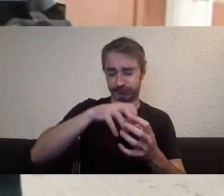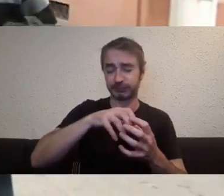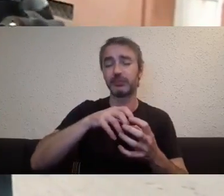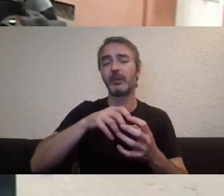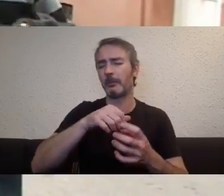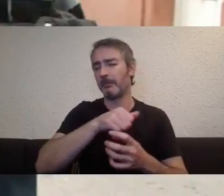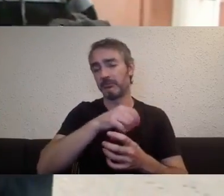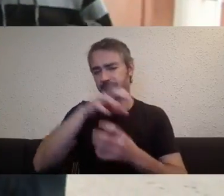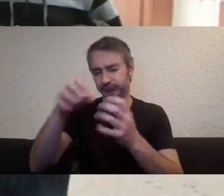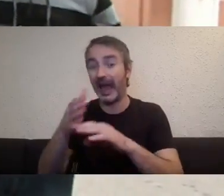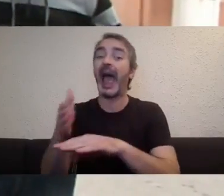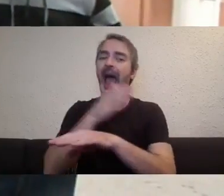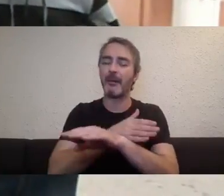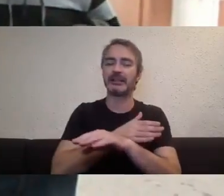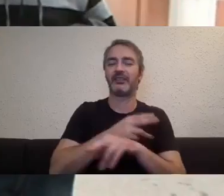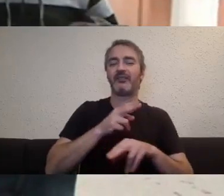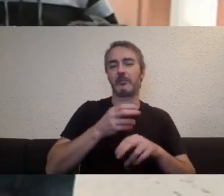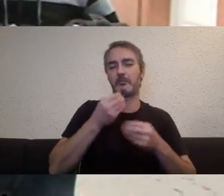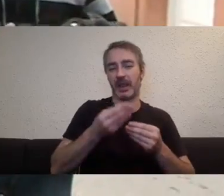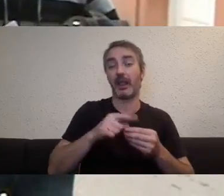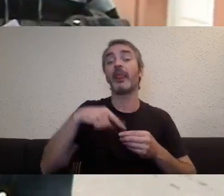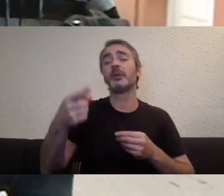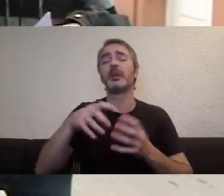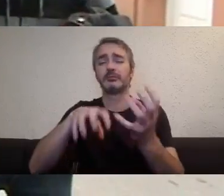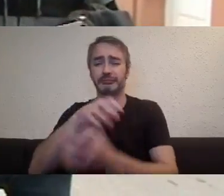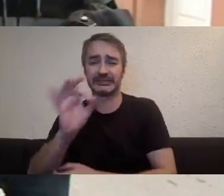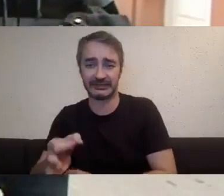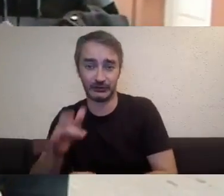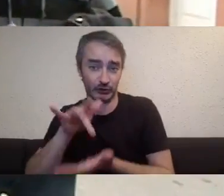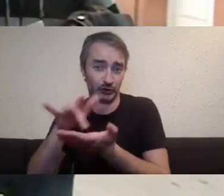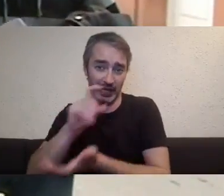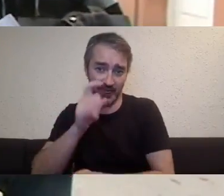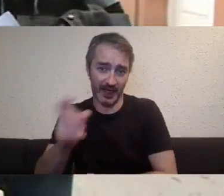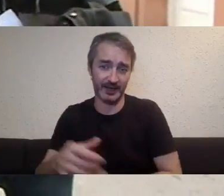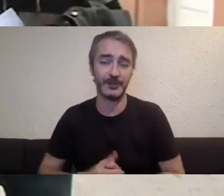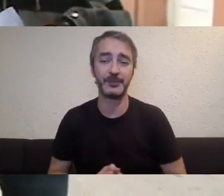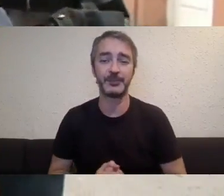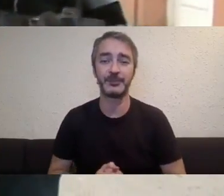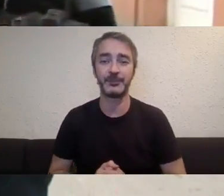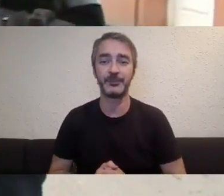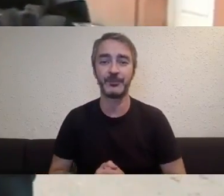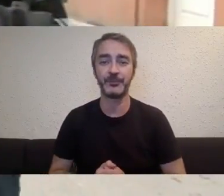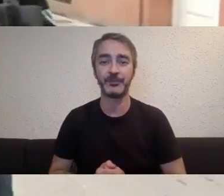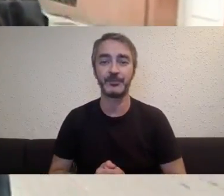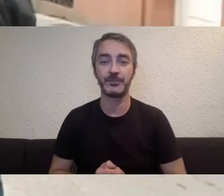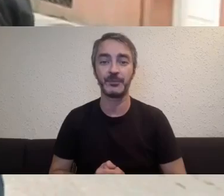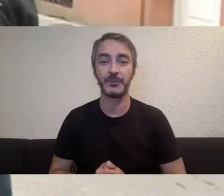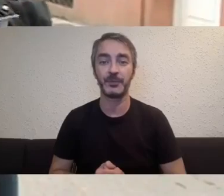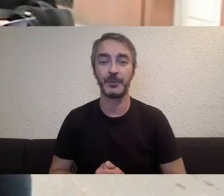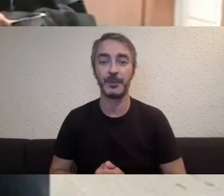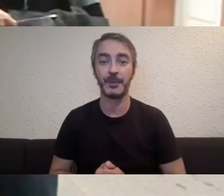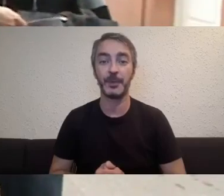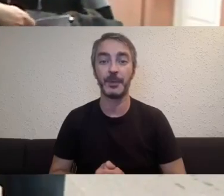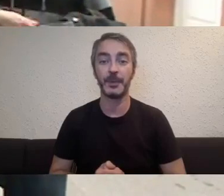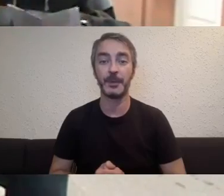festes a les cotxeres. Fins que es va veure que era inútil, que es va canviar. Hi ha